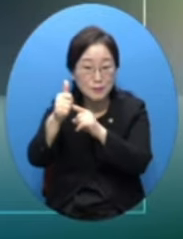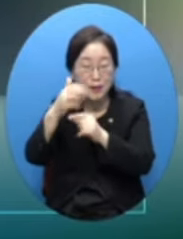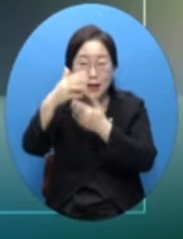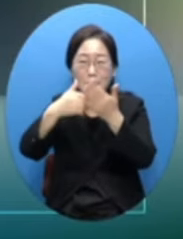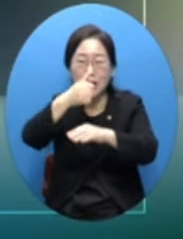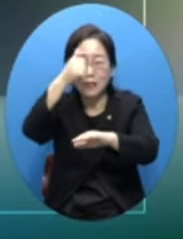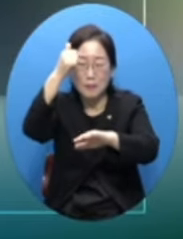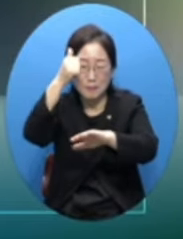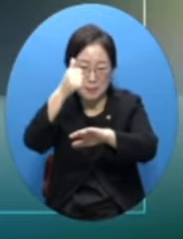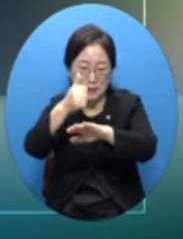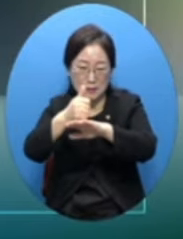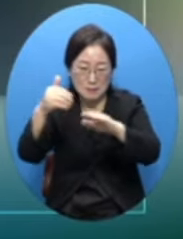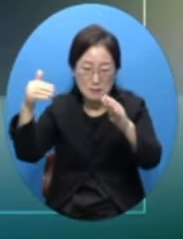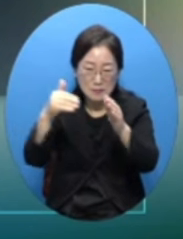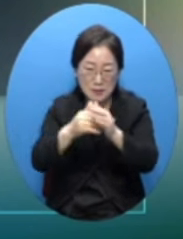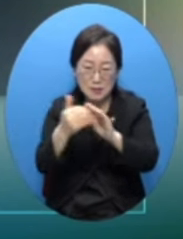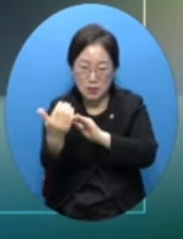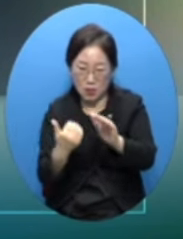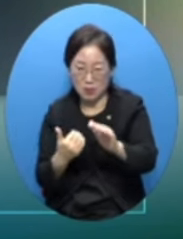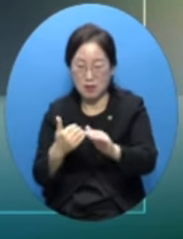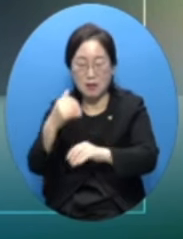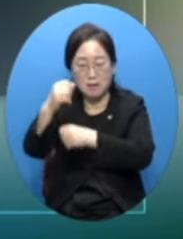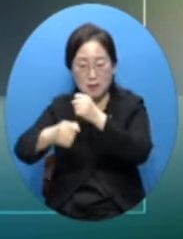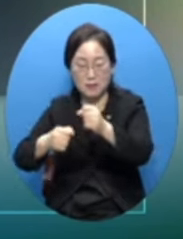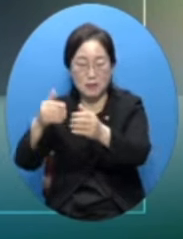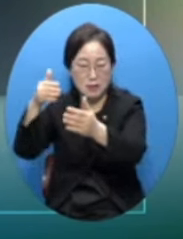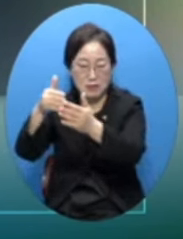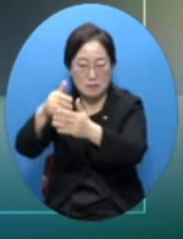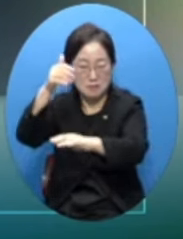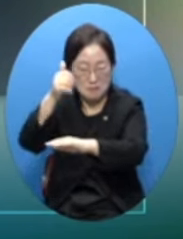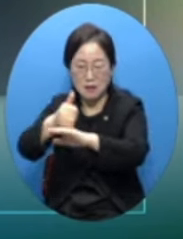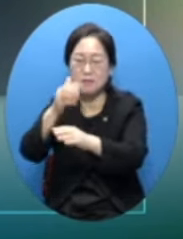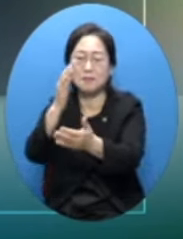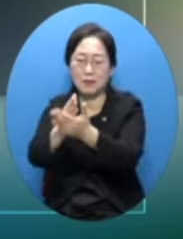찍지 말라는 말씀을 하셨는데